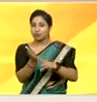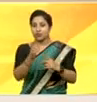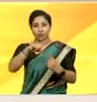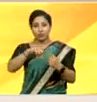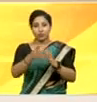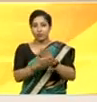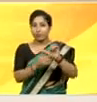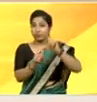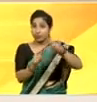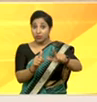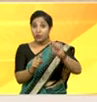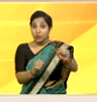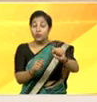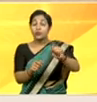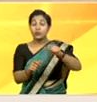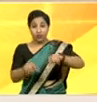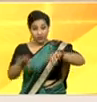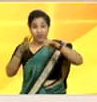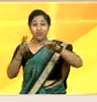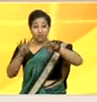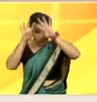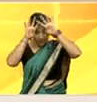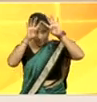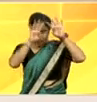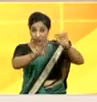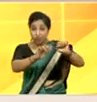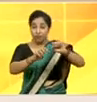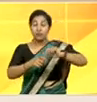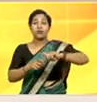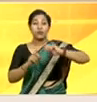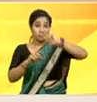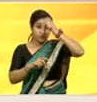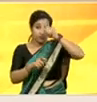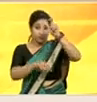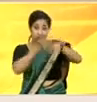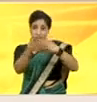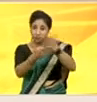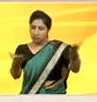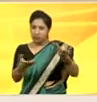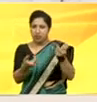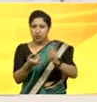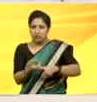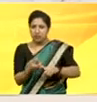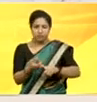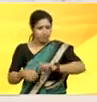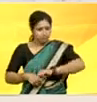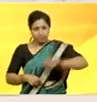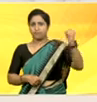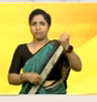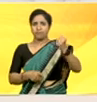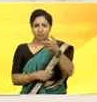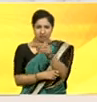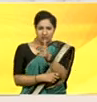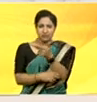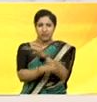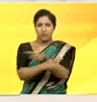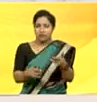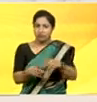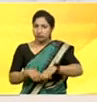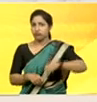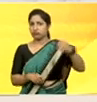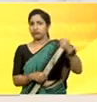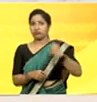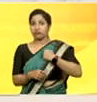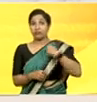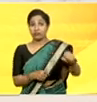हमारे आदिवासी भाई बहनों ने विदेशी शासकों के खिलाफ हथियार उठा लिया था।